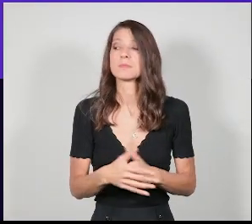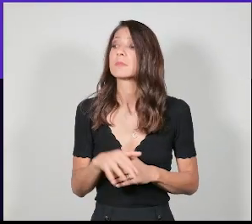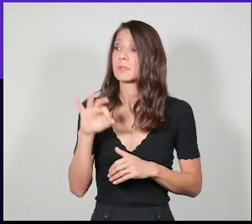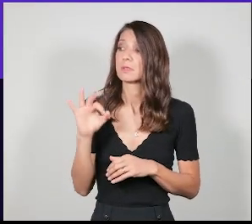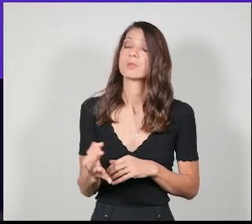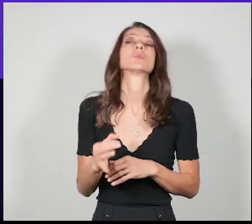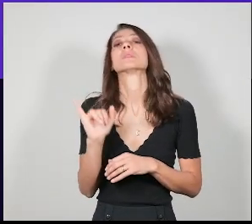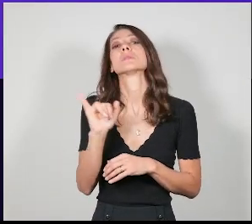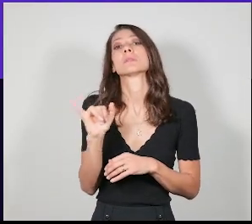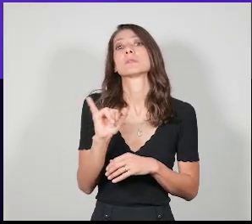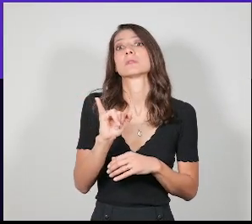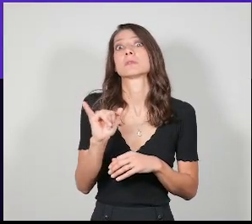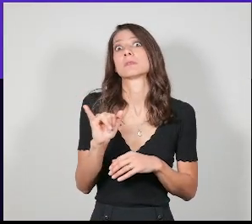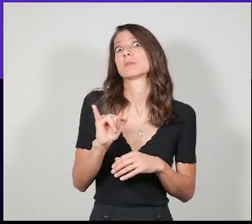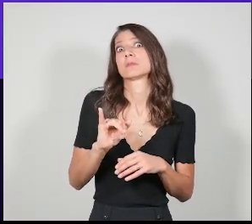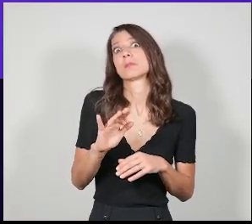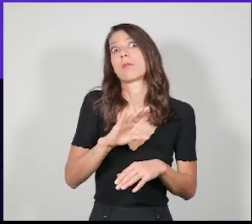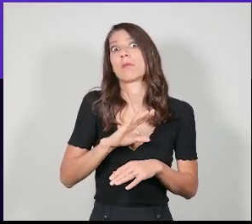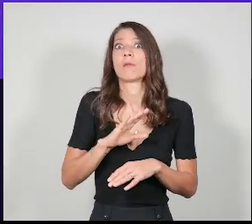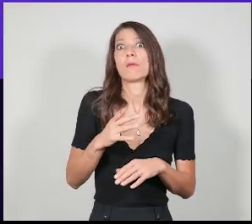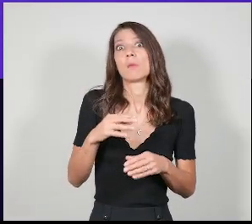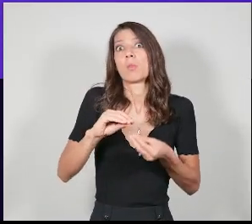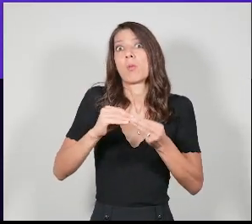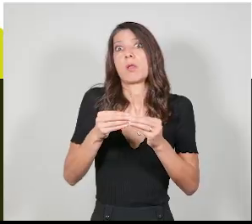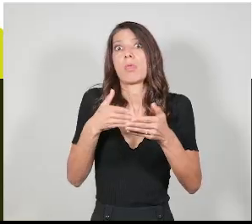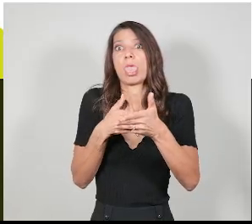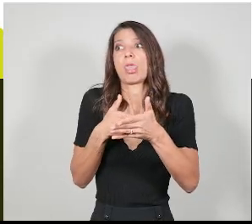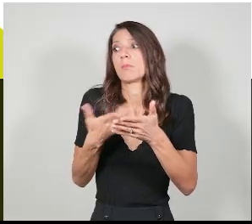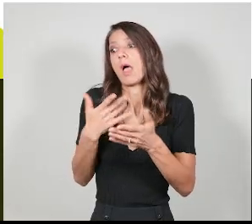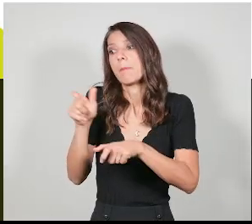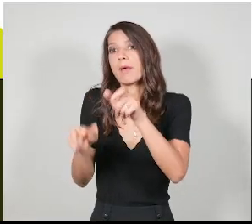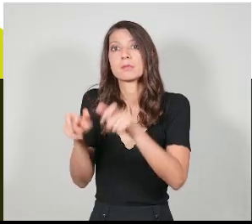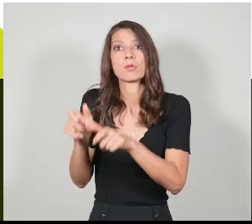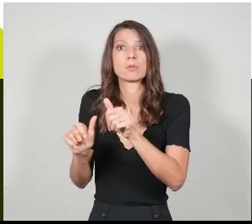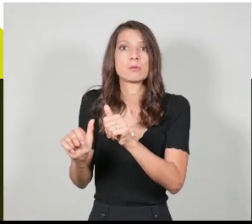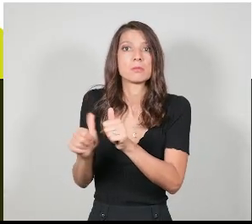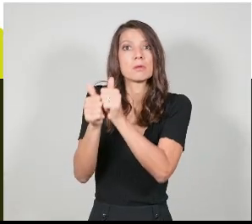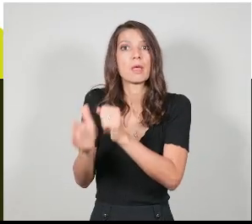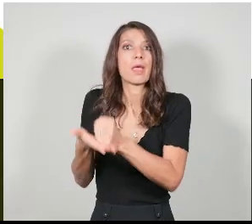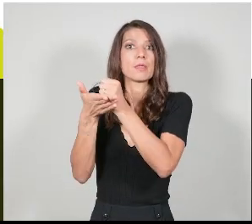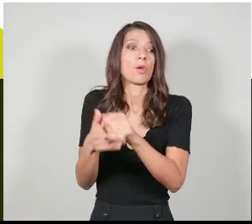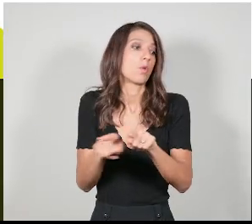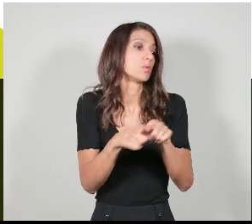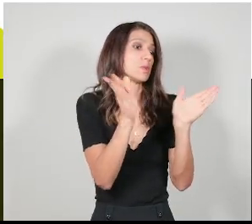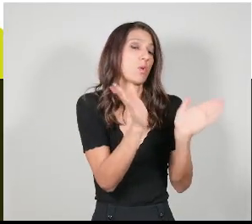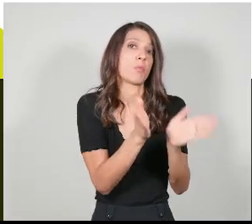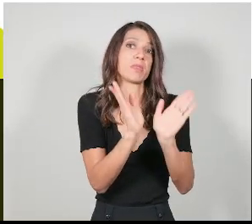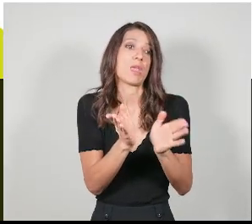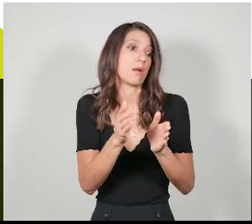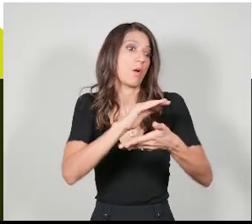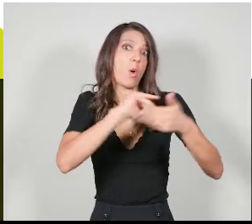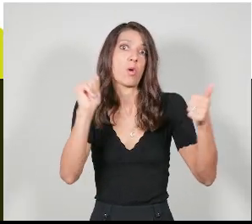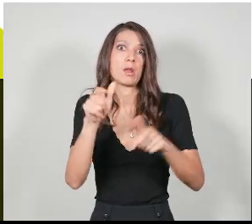vont écoper d'une certaine manière. Les hôpitaux aussi vont se retrouver à écoper. Donc c'est tout le secteur qui se retrouve mis en tension par cette perte du